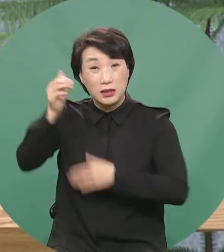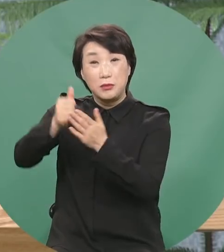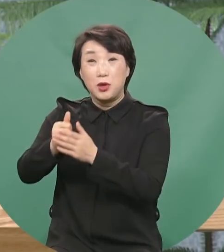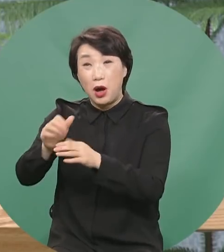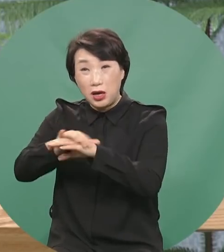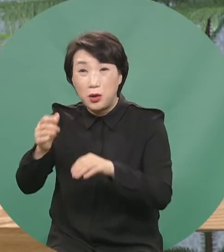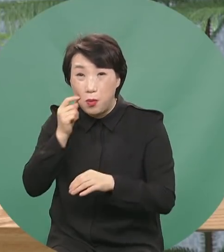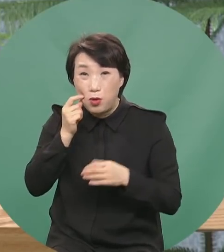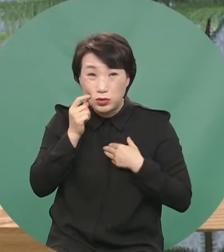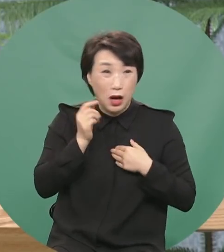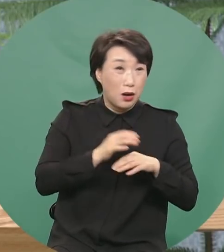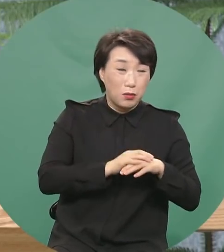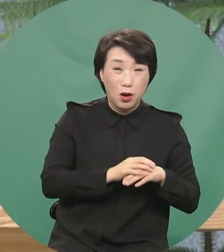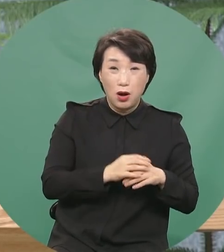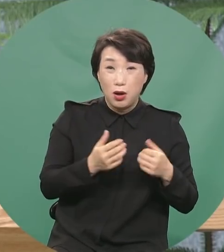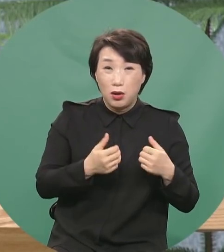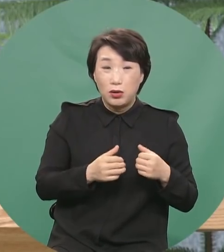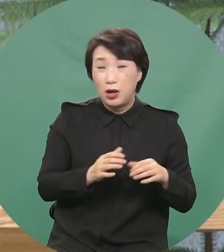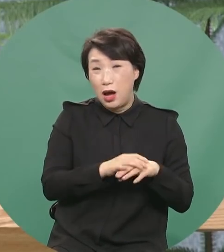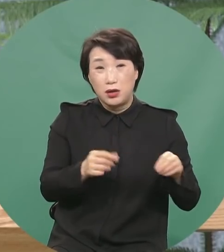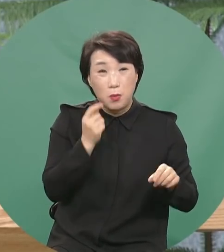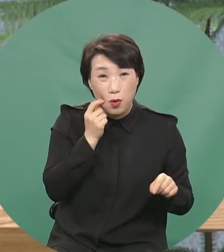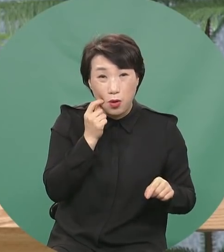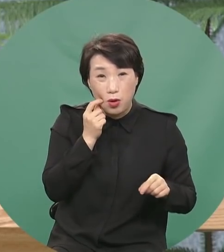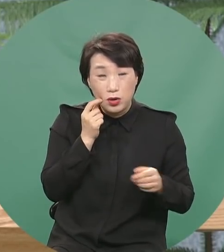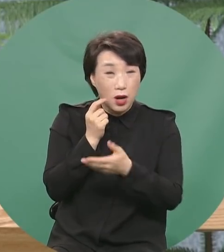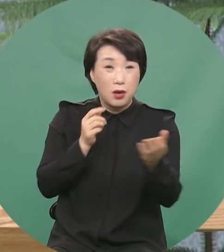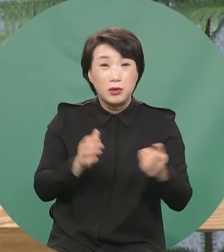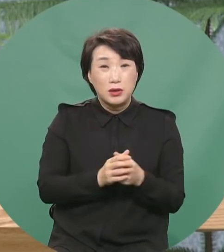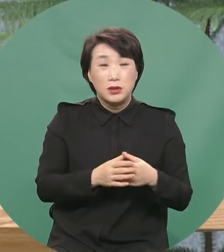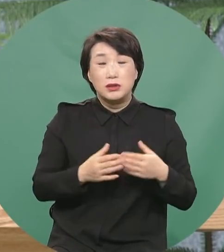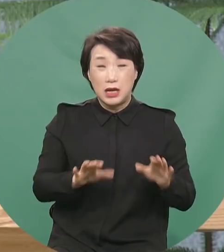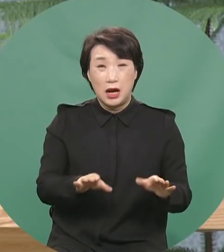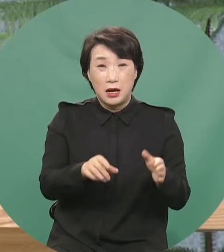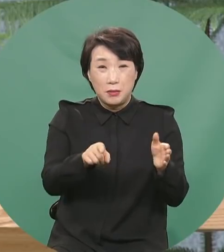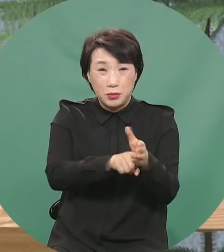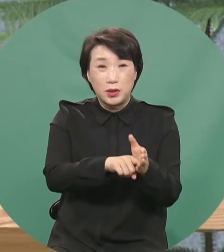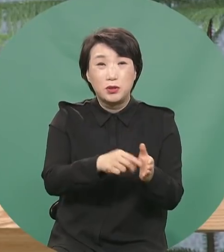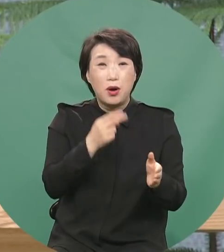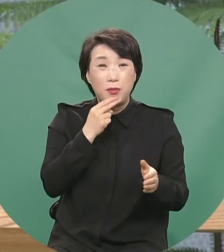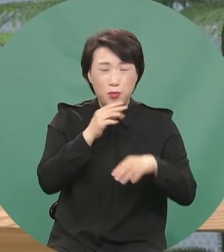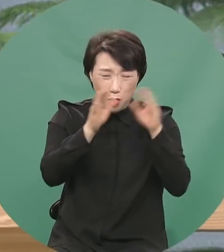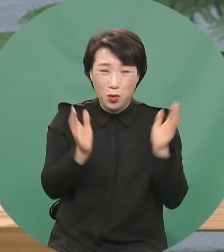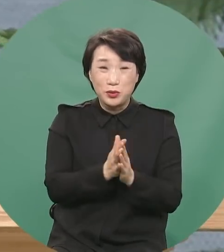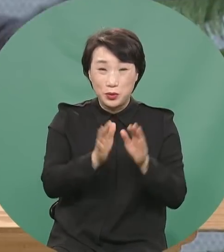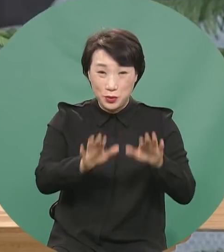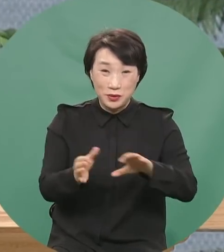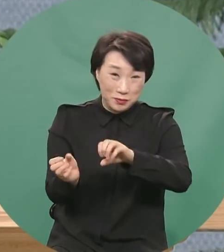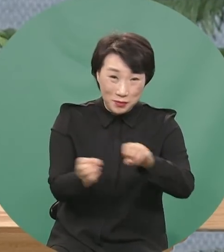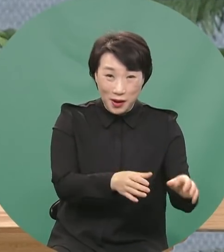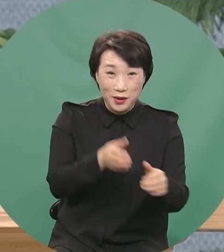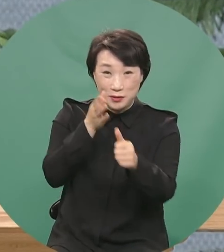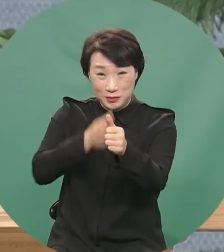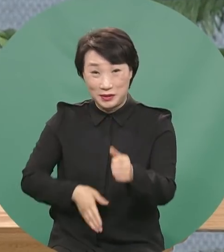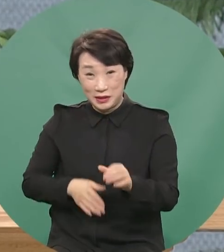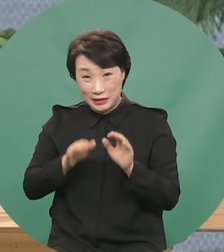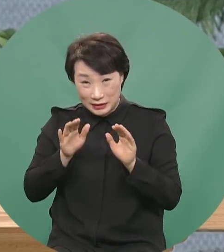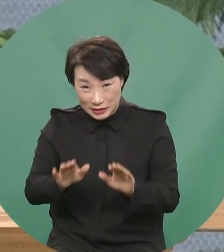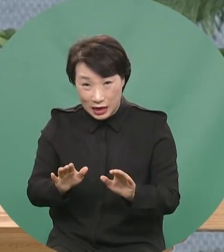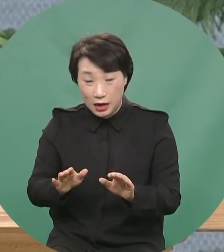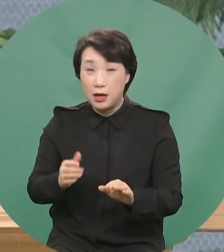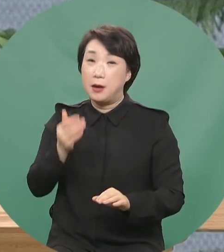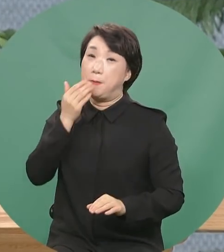못한다, 망할 수밖에 없다고 좌절하는 불신앙에 깨질 수 없는 바벨탑을 파괴시켜버리고 할